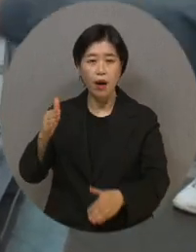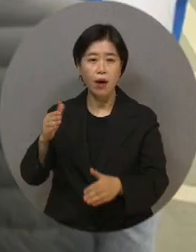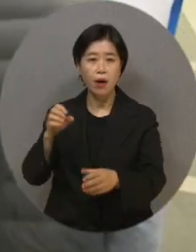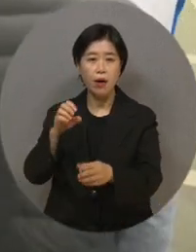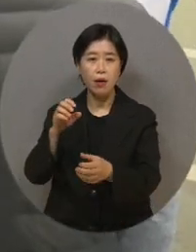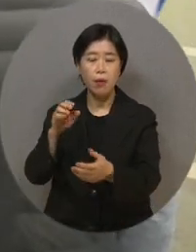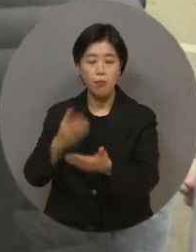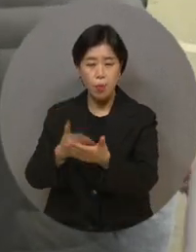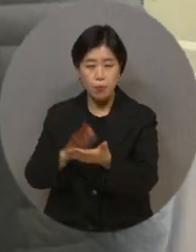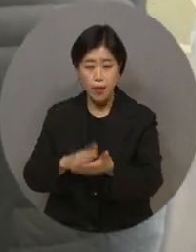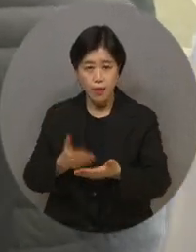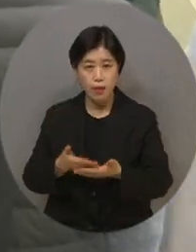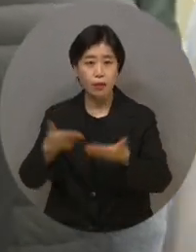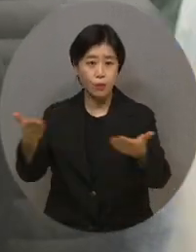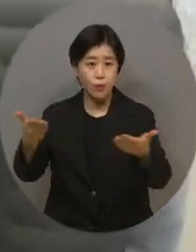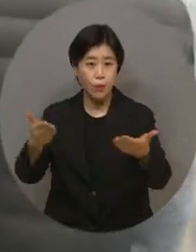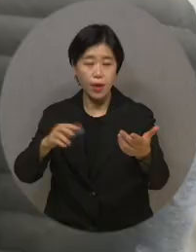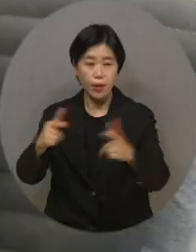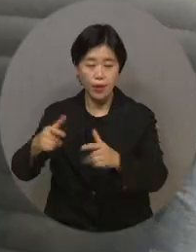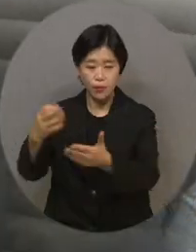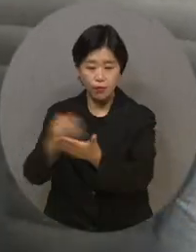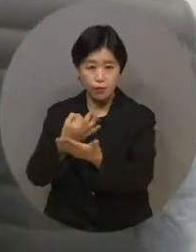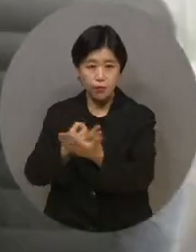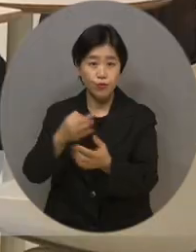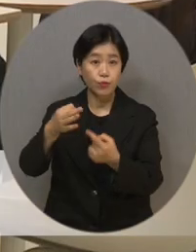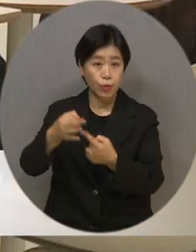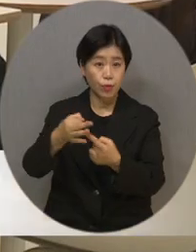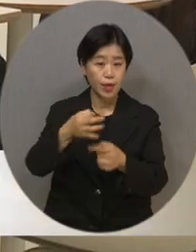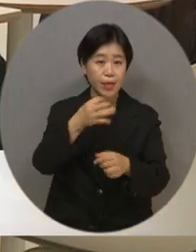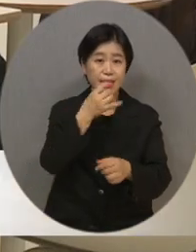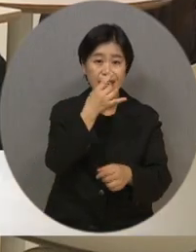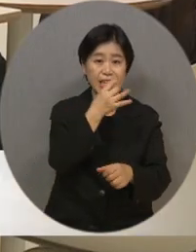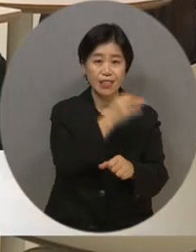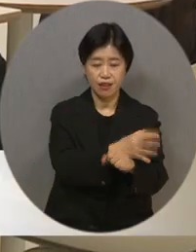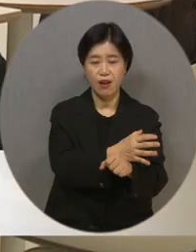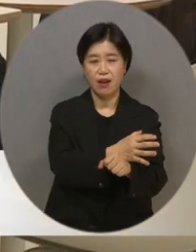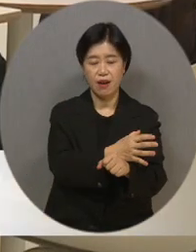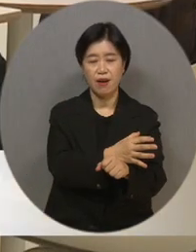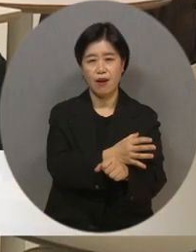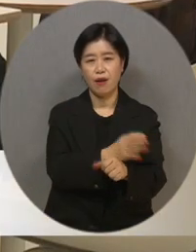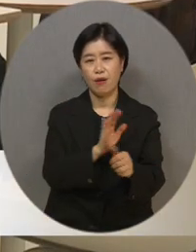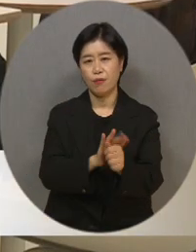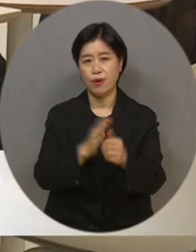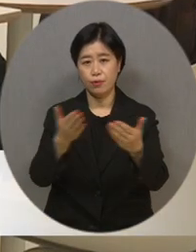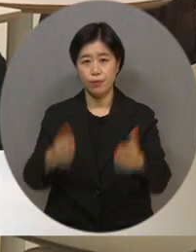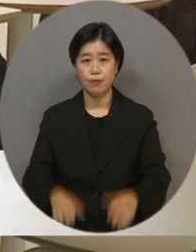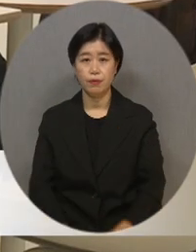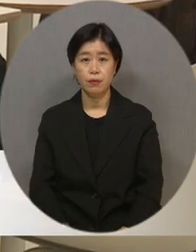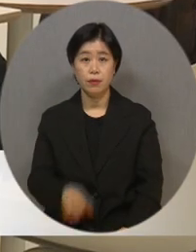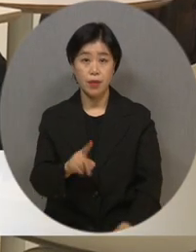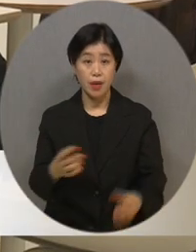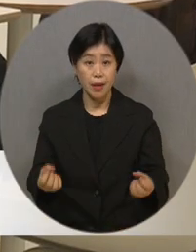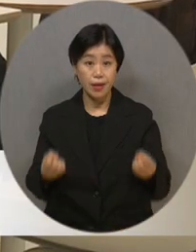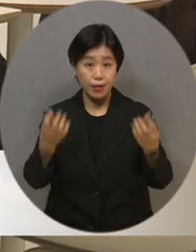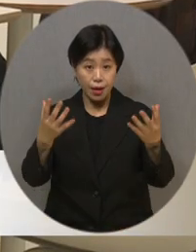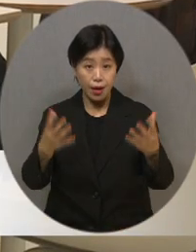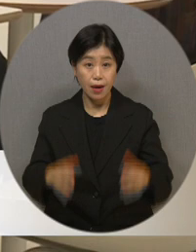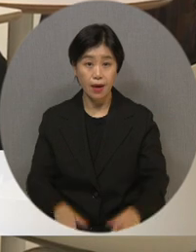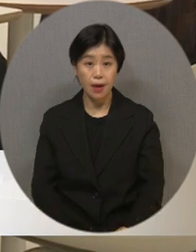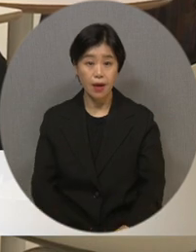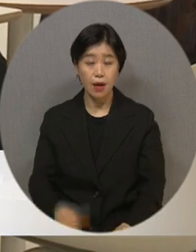및 소외계층 가정에 전달하는 행사입니다. 이 행사는 청주 육거리